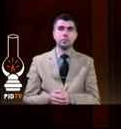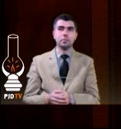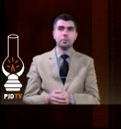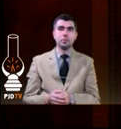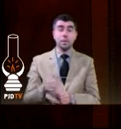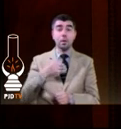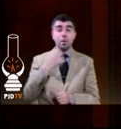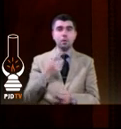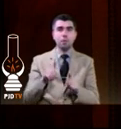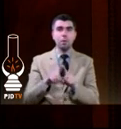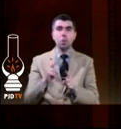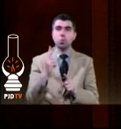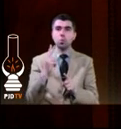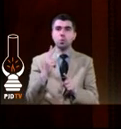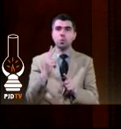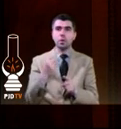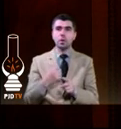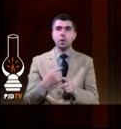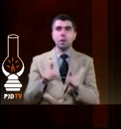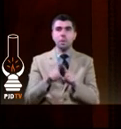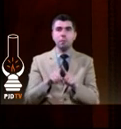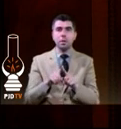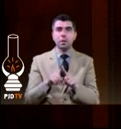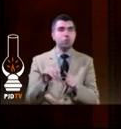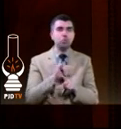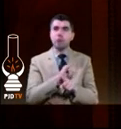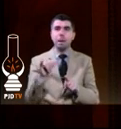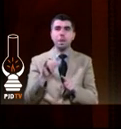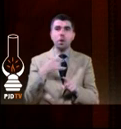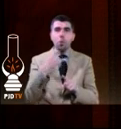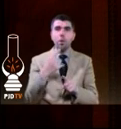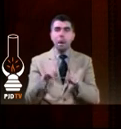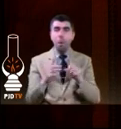وإني جوج ديال الحوايج، الأول ما عندناش اختيار،